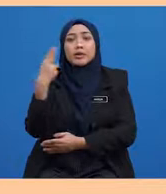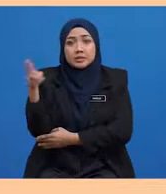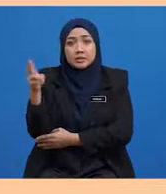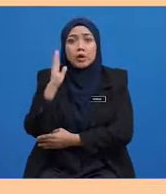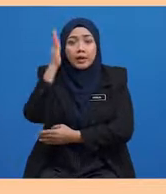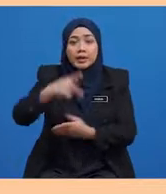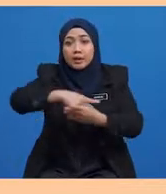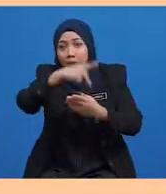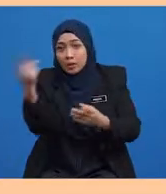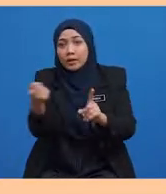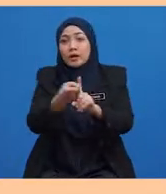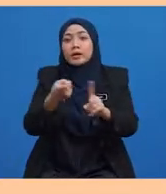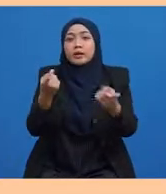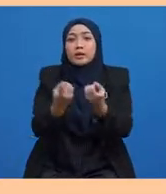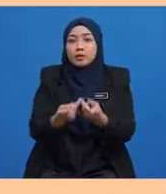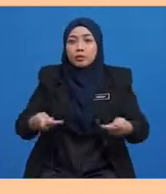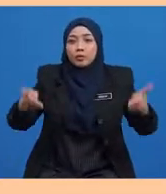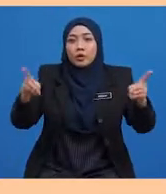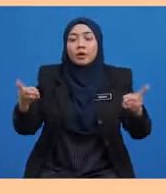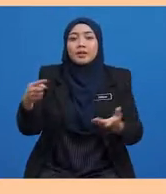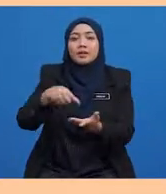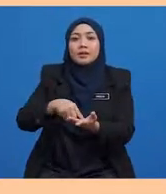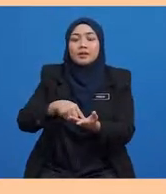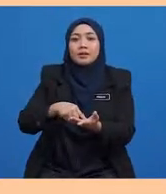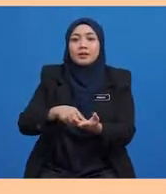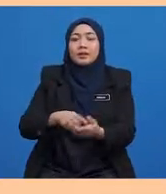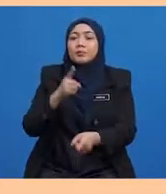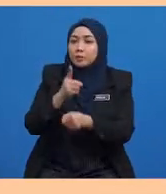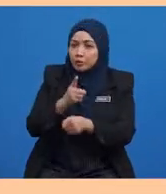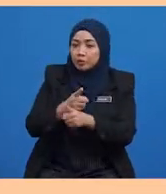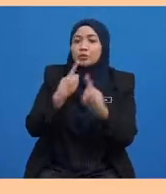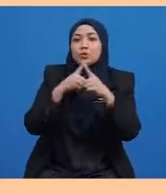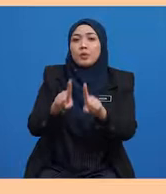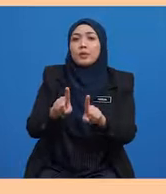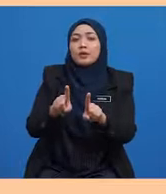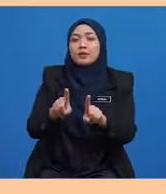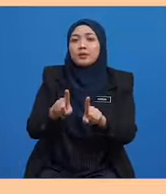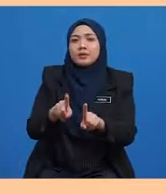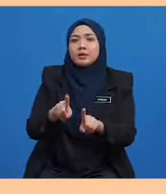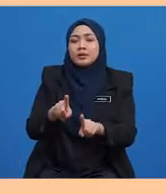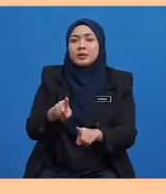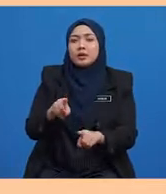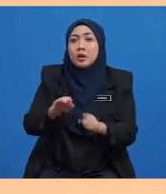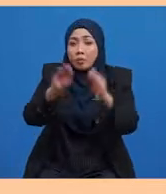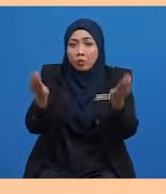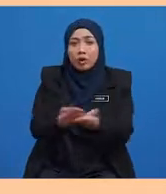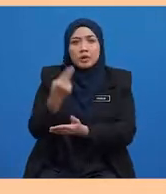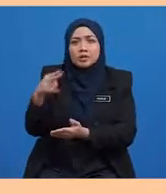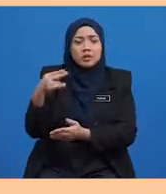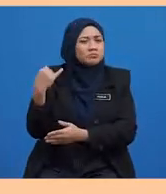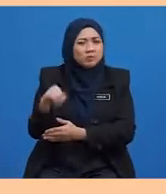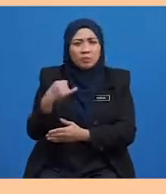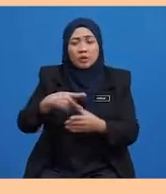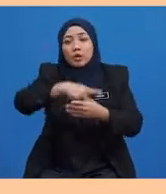ini? Memang betul jawapan murid-murid. Bola hijau tidak dapat dikeluarkan